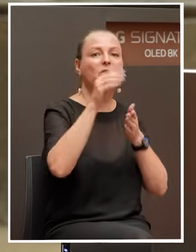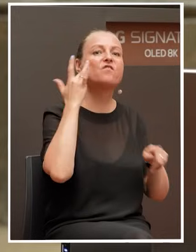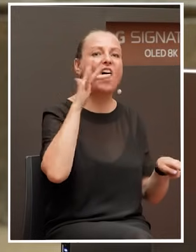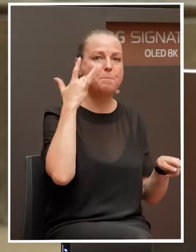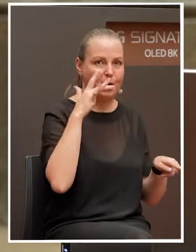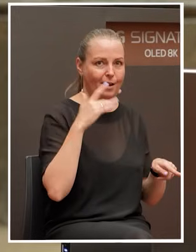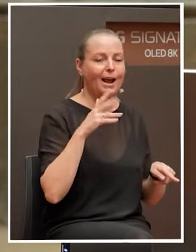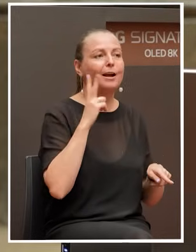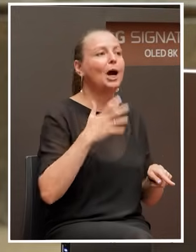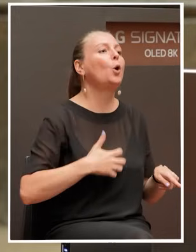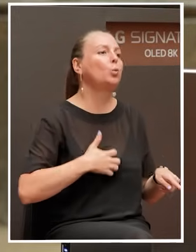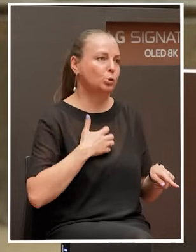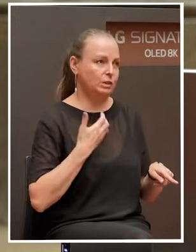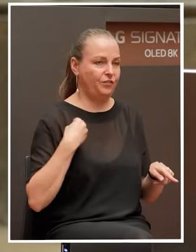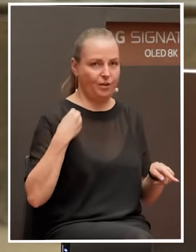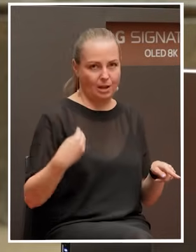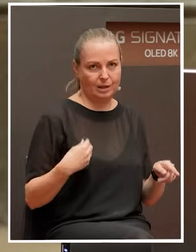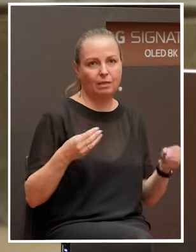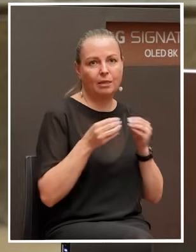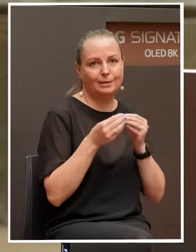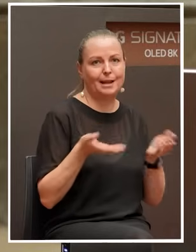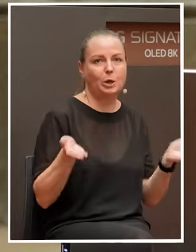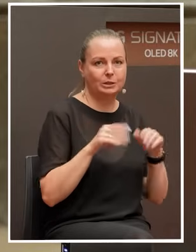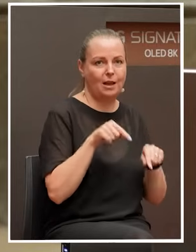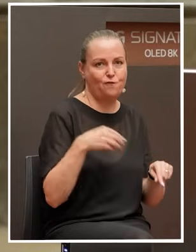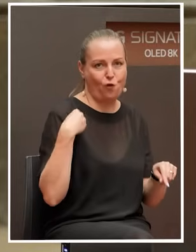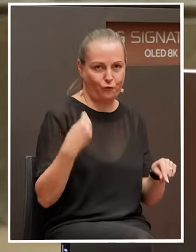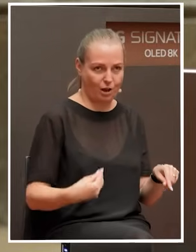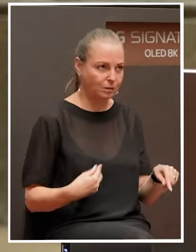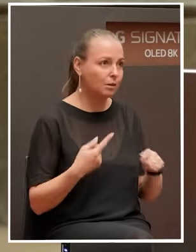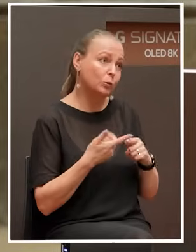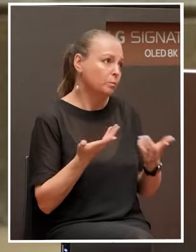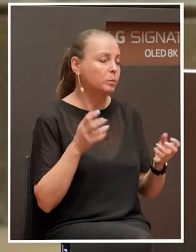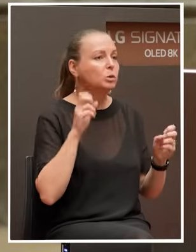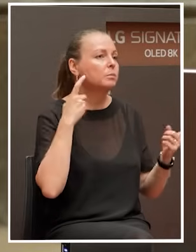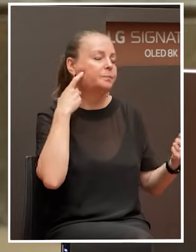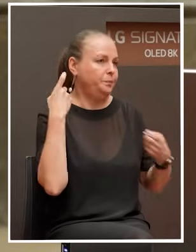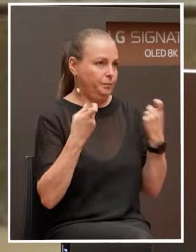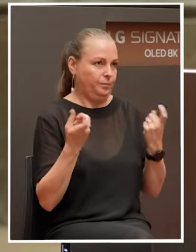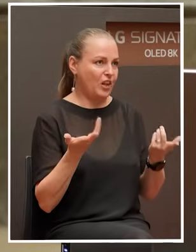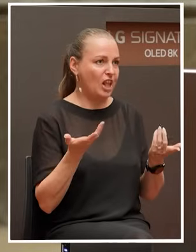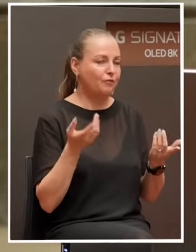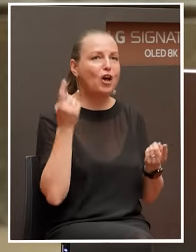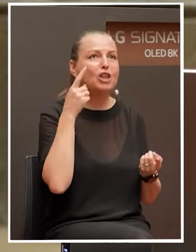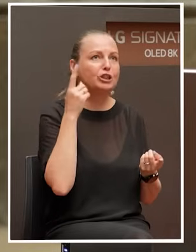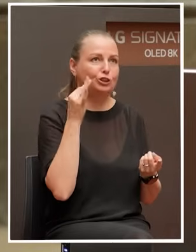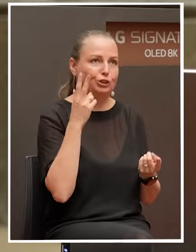ужасу французов, а 10 осталось во Франции. Это фантастически успешная